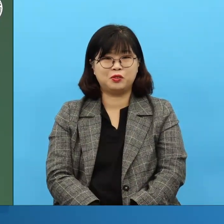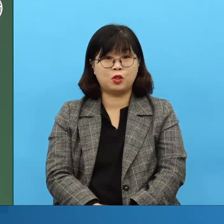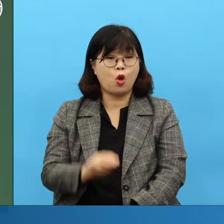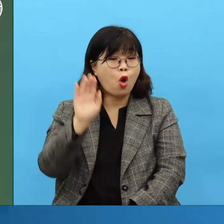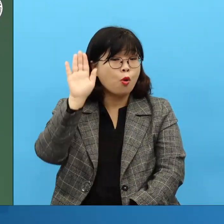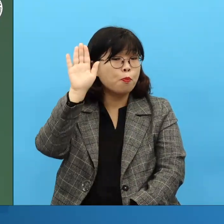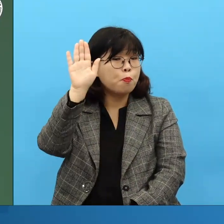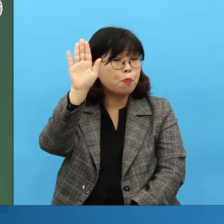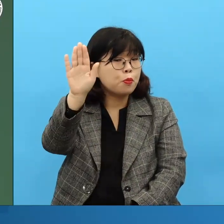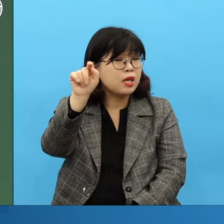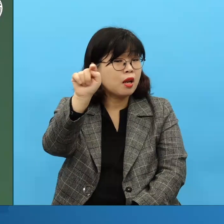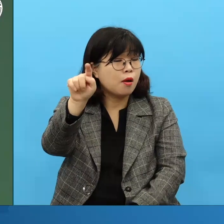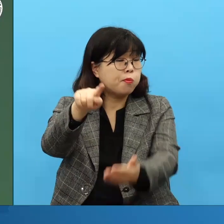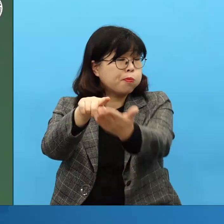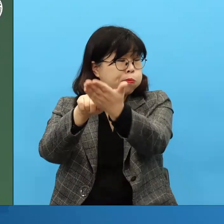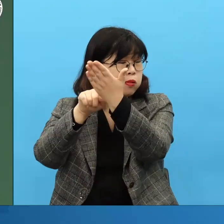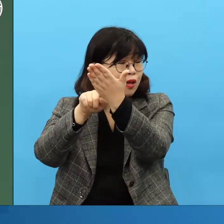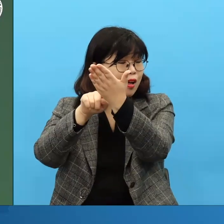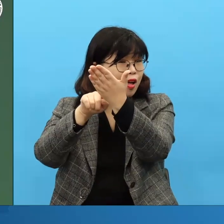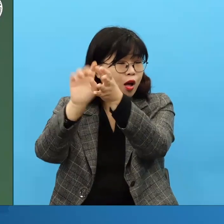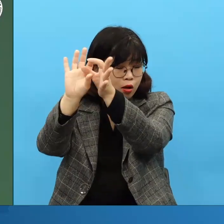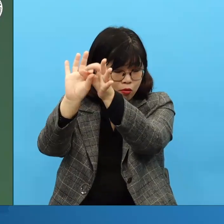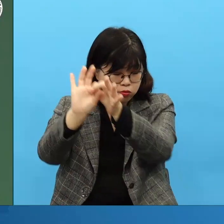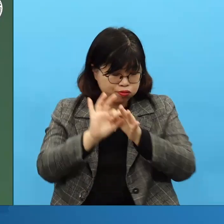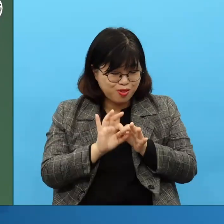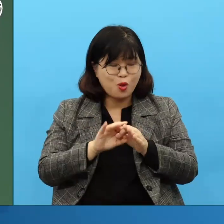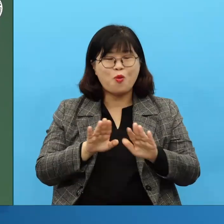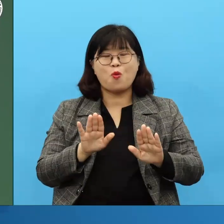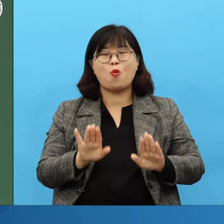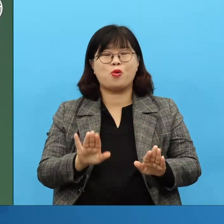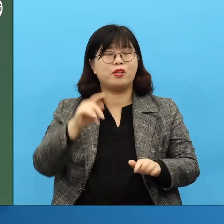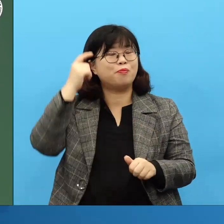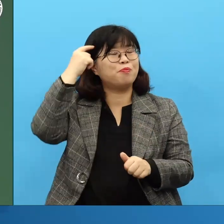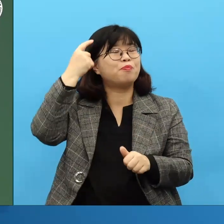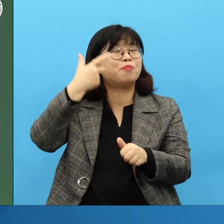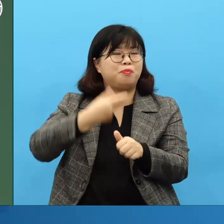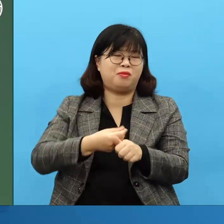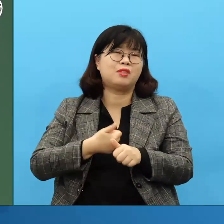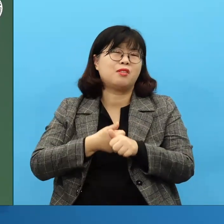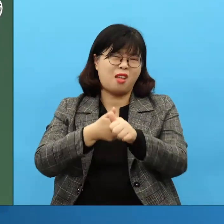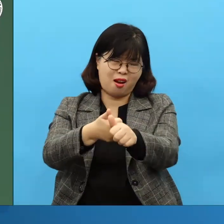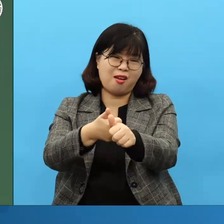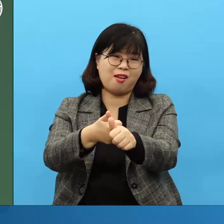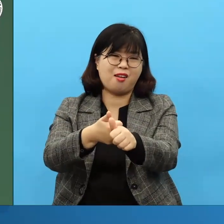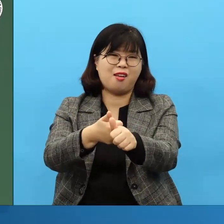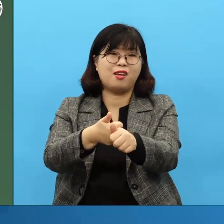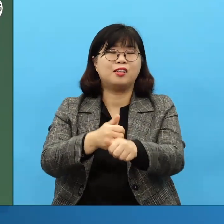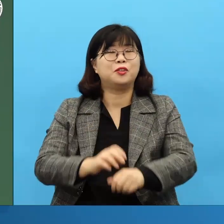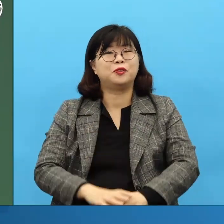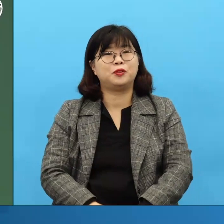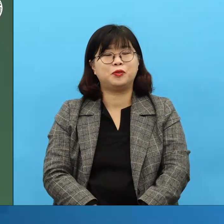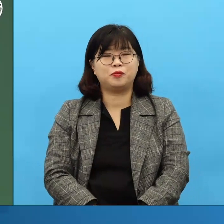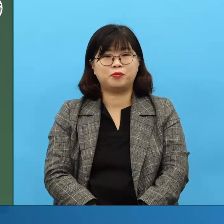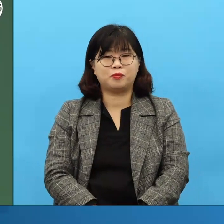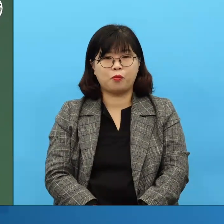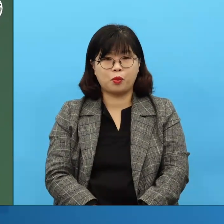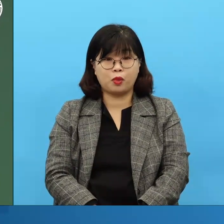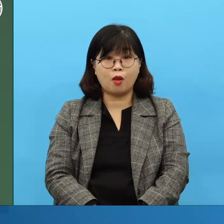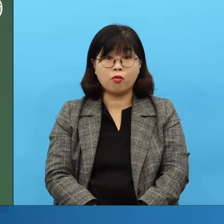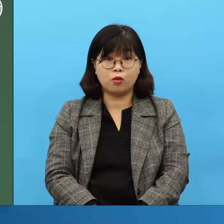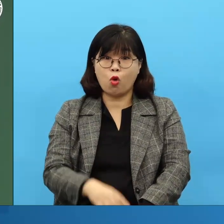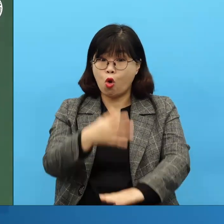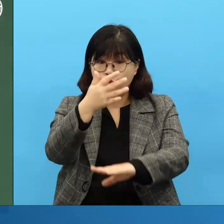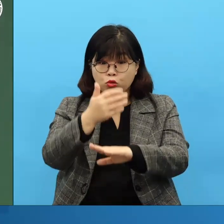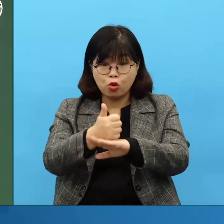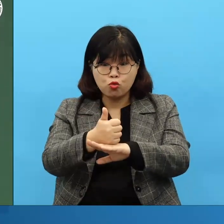각인되는 것이 미래가 됩니다. What is imprinted in you today will determine that future. 그래서 확실한 각인이 중요하죠.